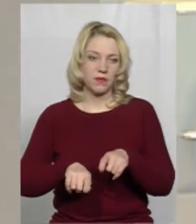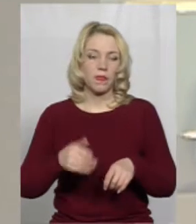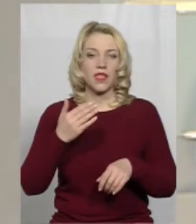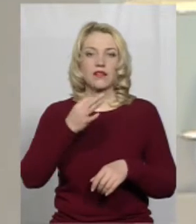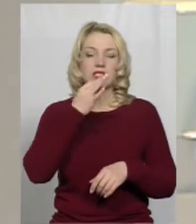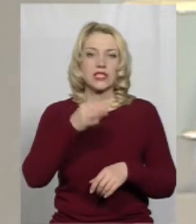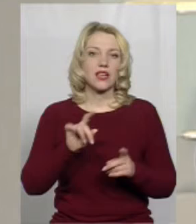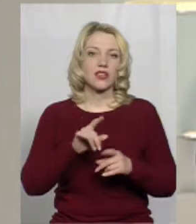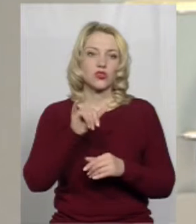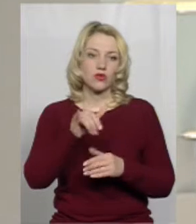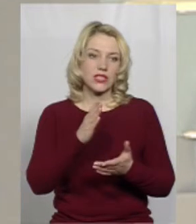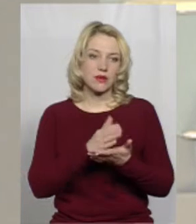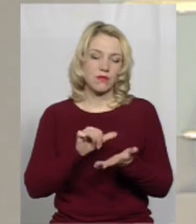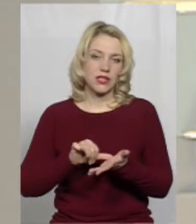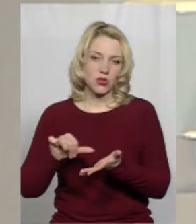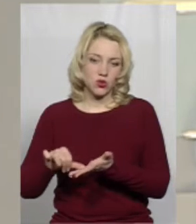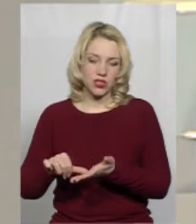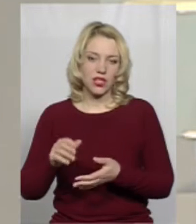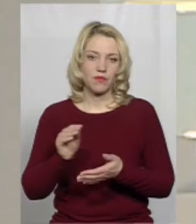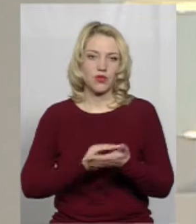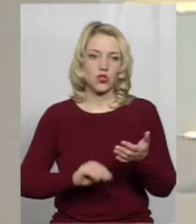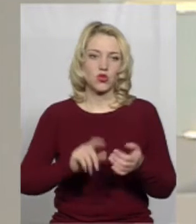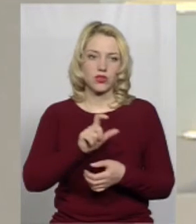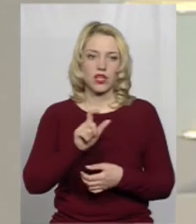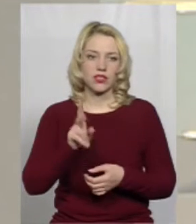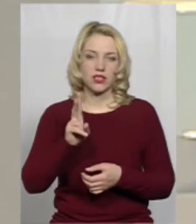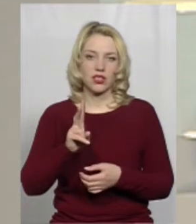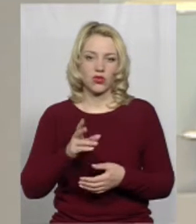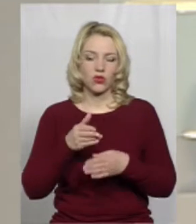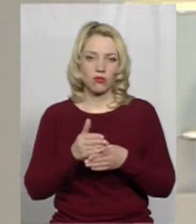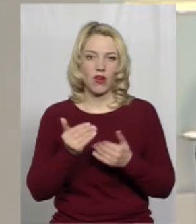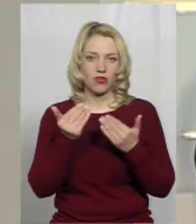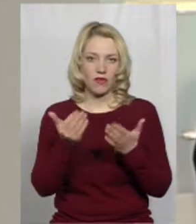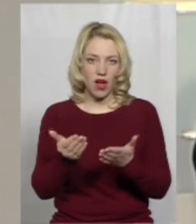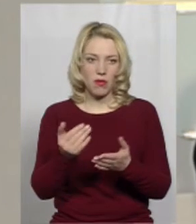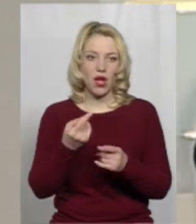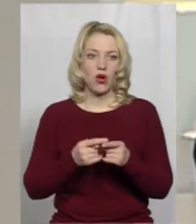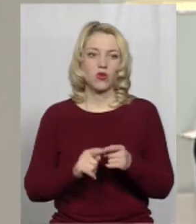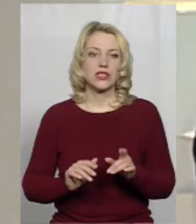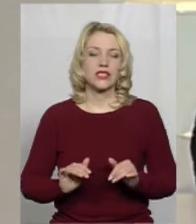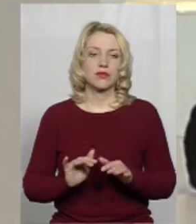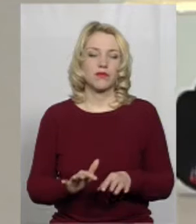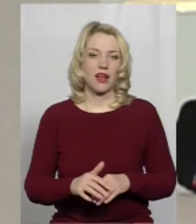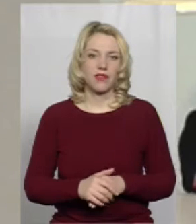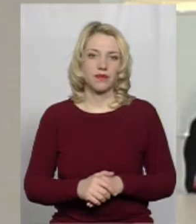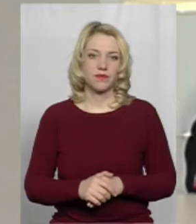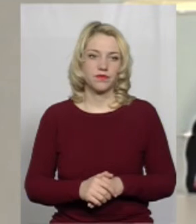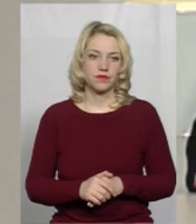Ви сказали, що у вас присутні журналісти, які допомагають вам у цій справі,